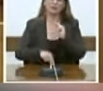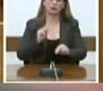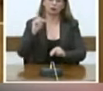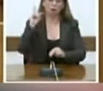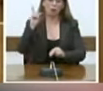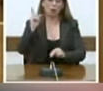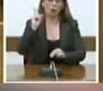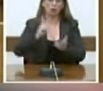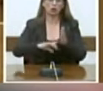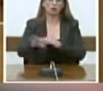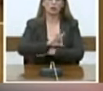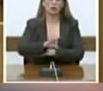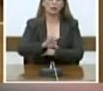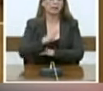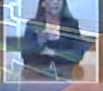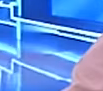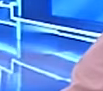των ελληνικών F-35.